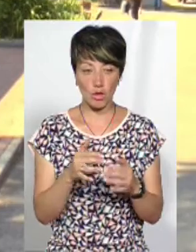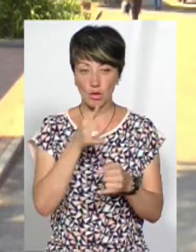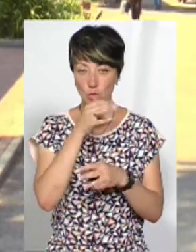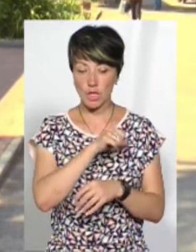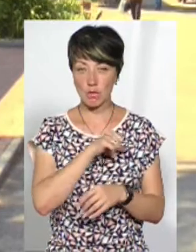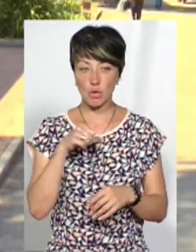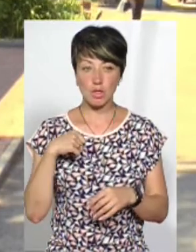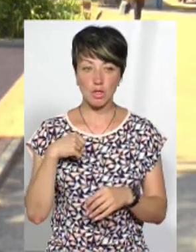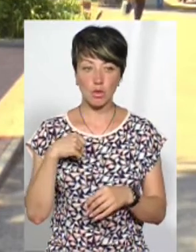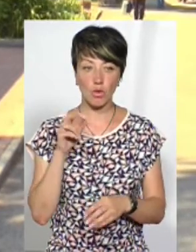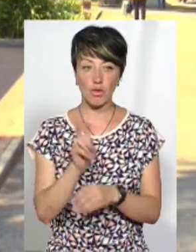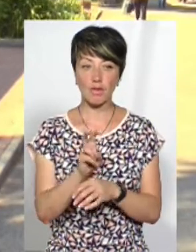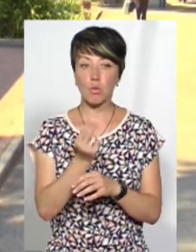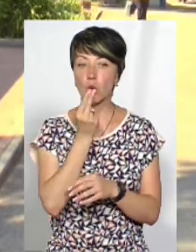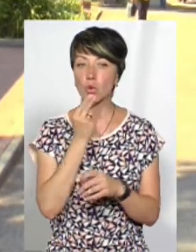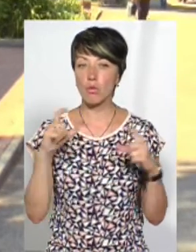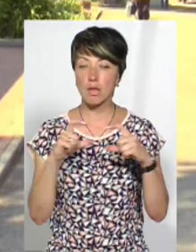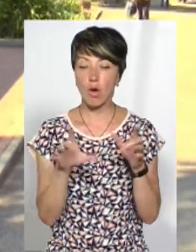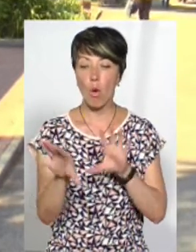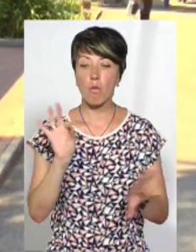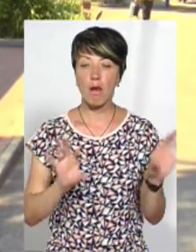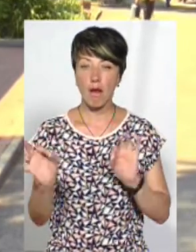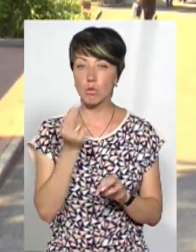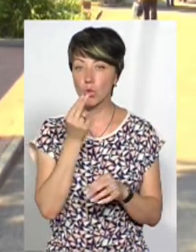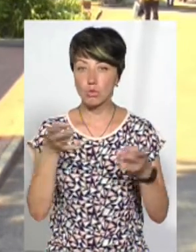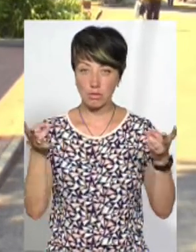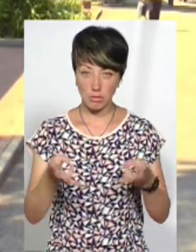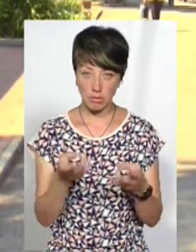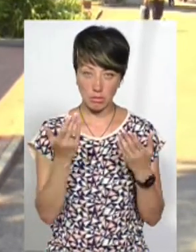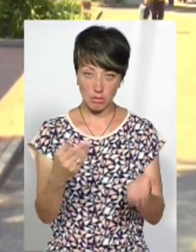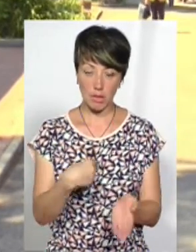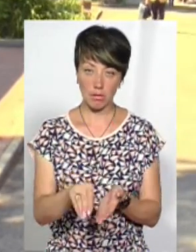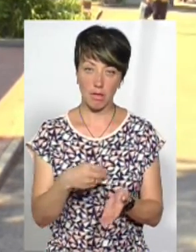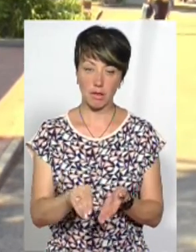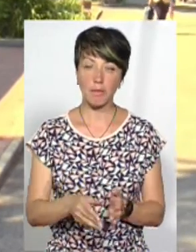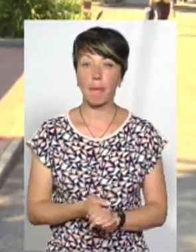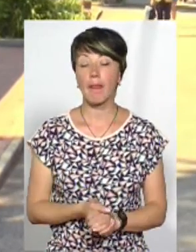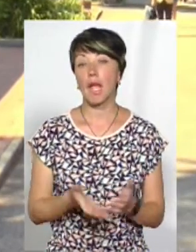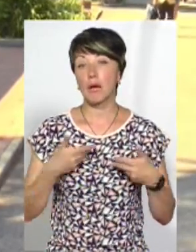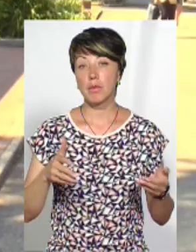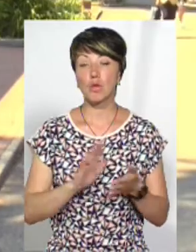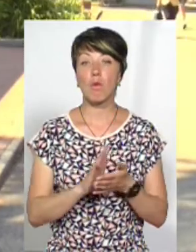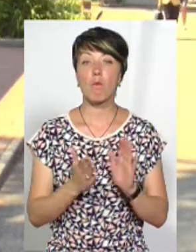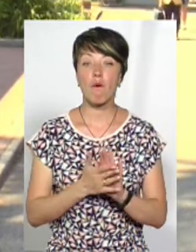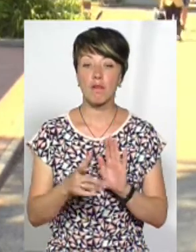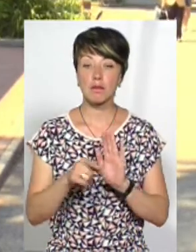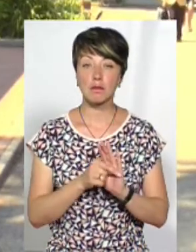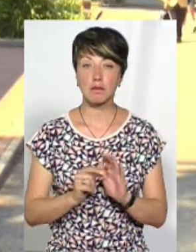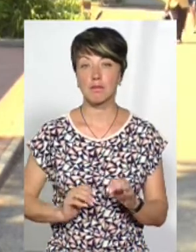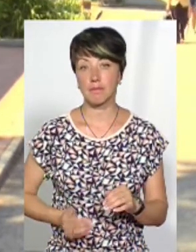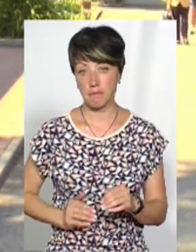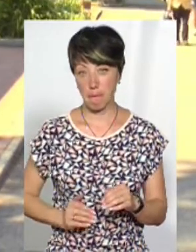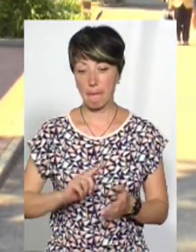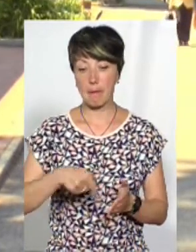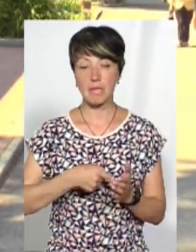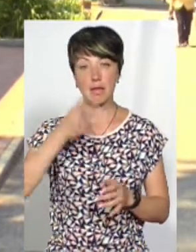самостійно навіть відвідати продуктовий магазин і обрати ті продукти, які вони бажають придбати. Ми домовилися з приватними підприємцями